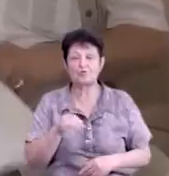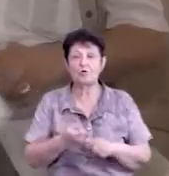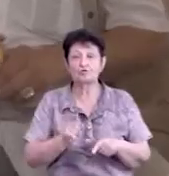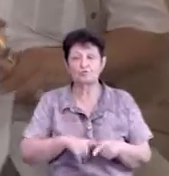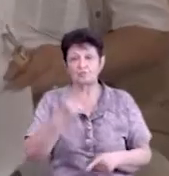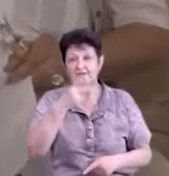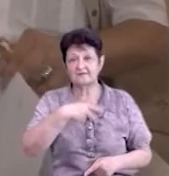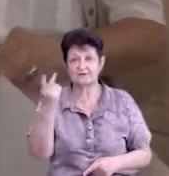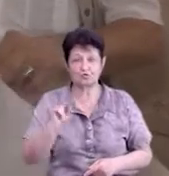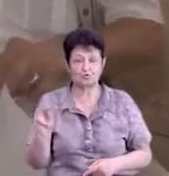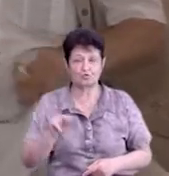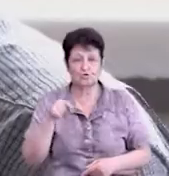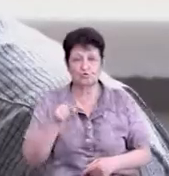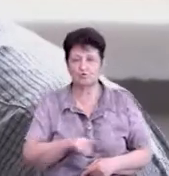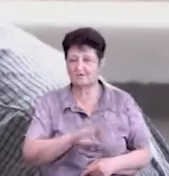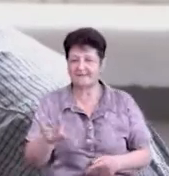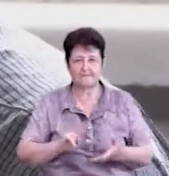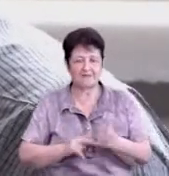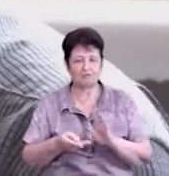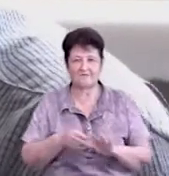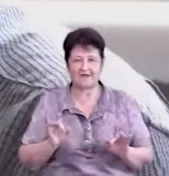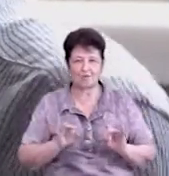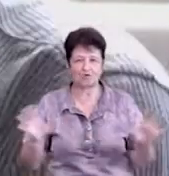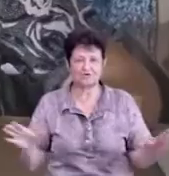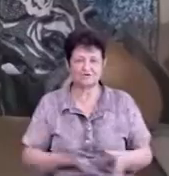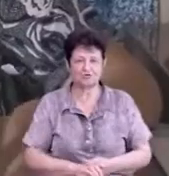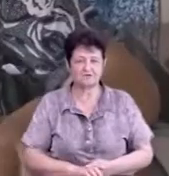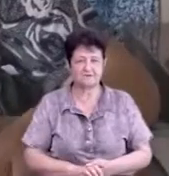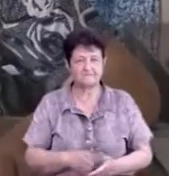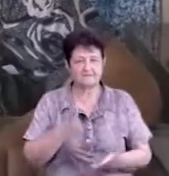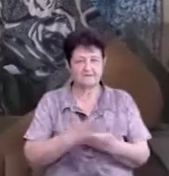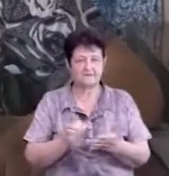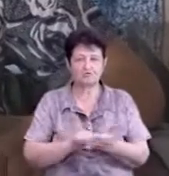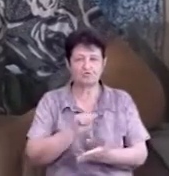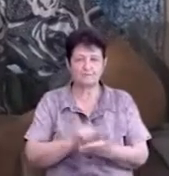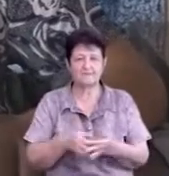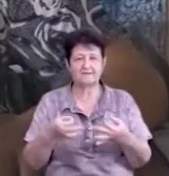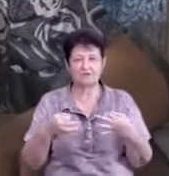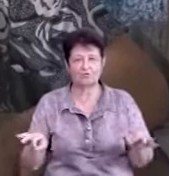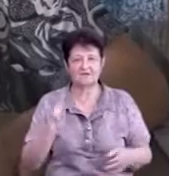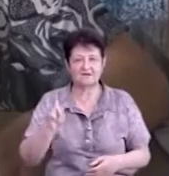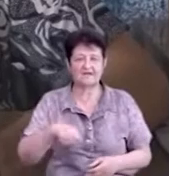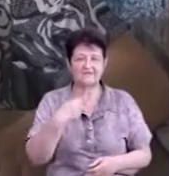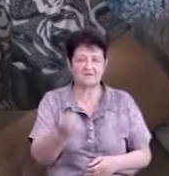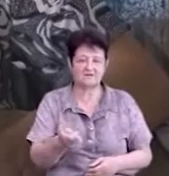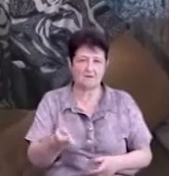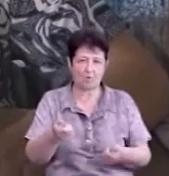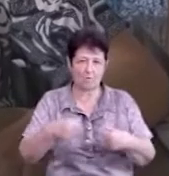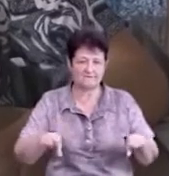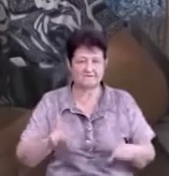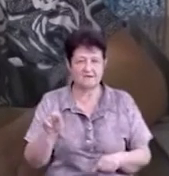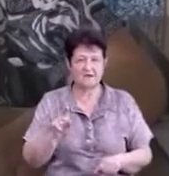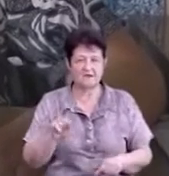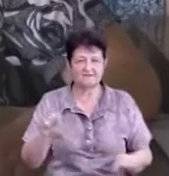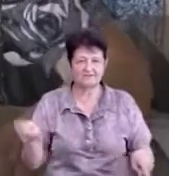на 22 червня тут не планували урочистостей. Є основний документ, це дозвіл, який видає Державна міжвідомча комісія, яка